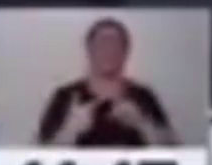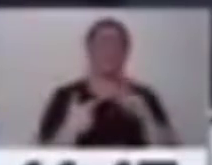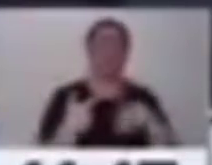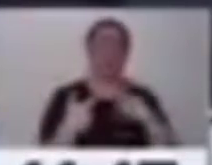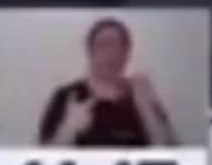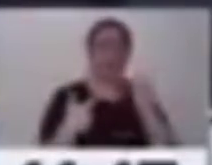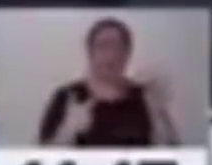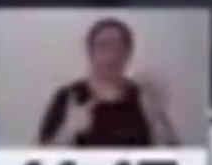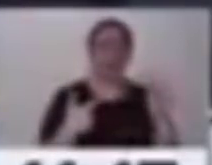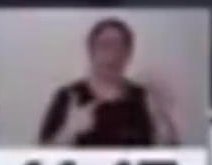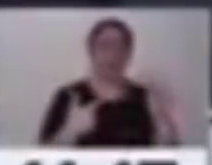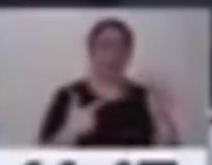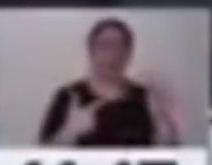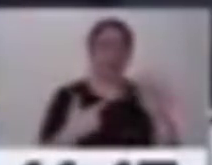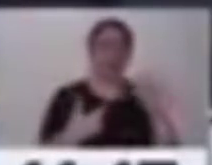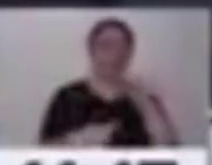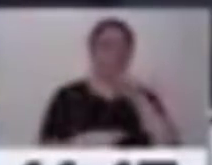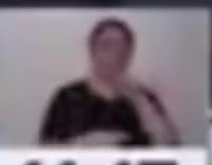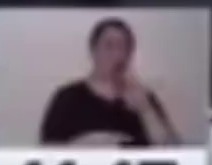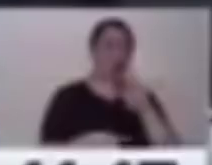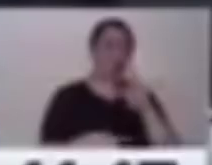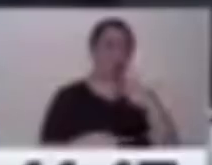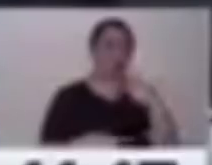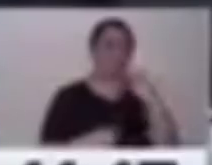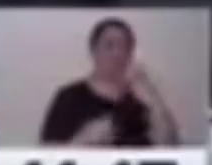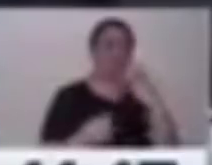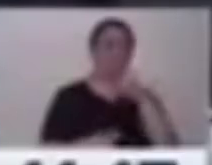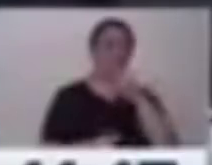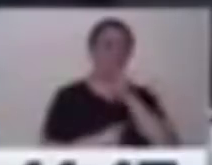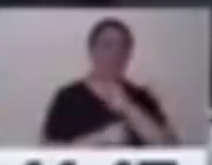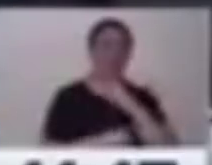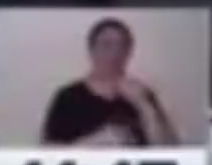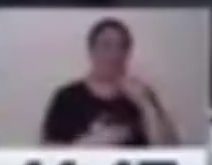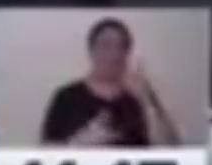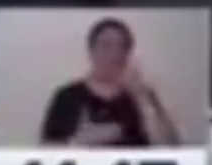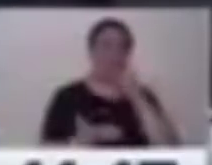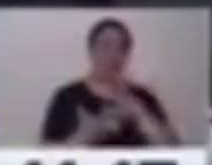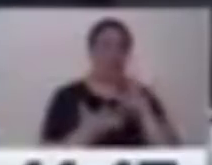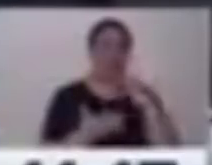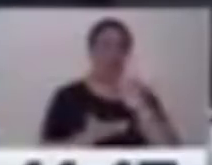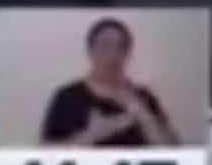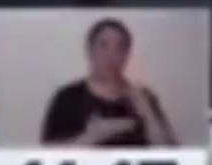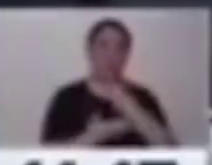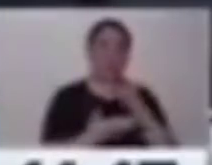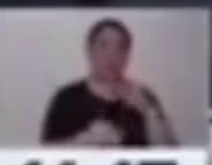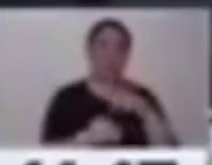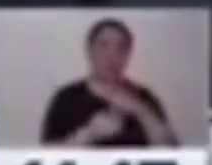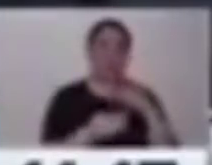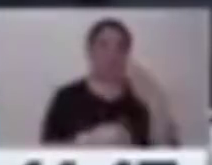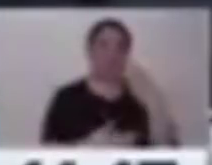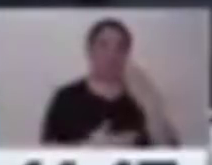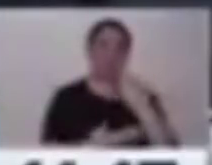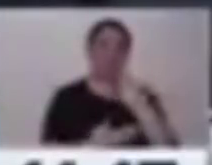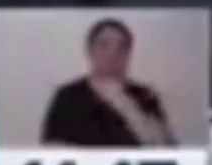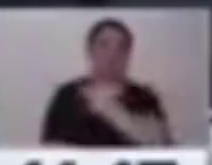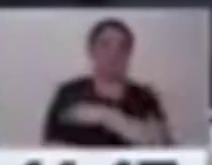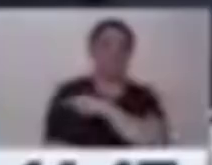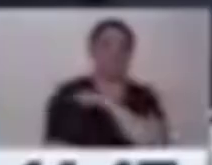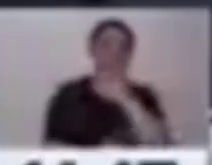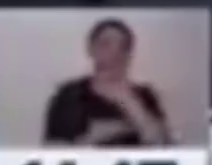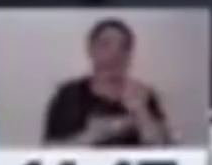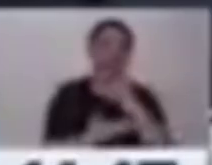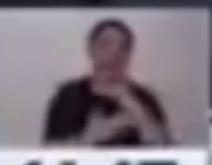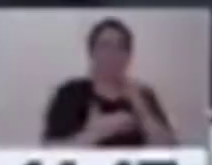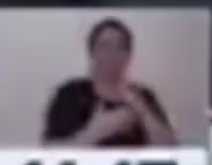ng Filipino poor families? Gaano karami na po yung natapos ang DSWD at gaano po